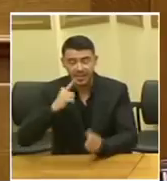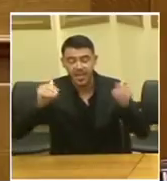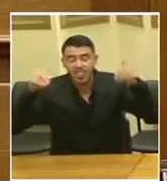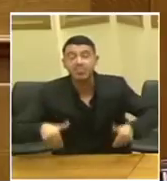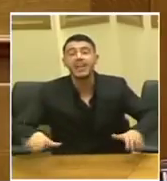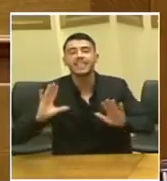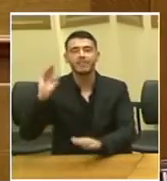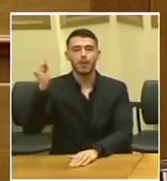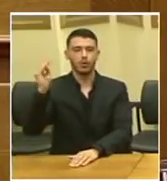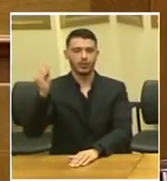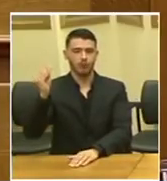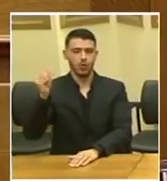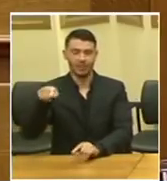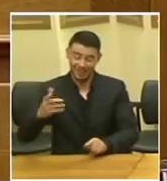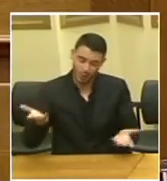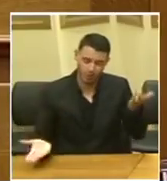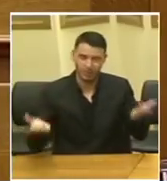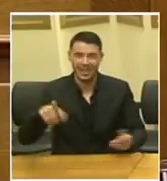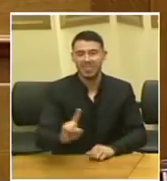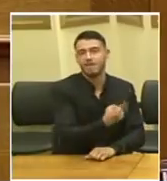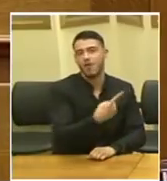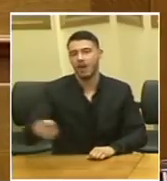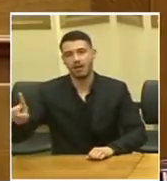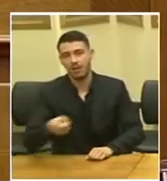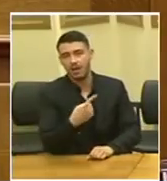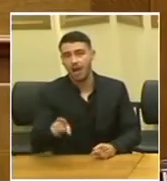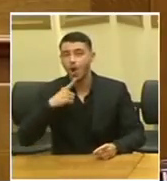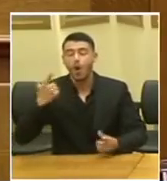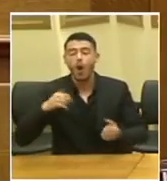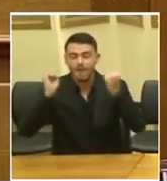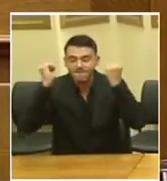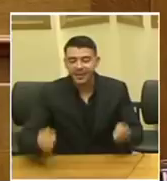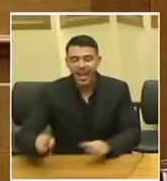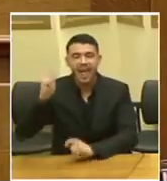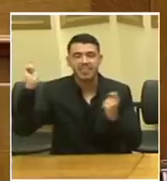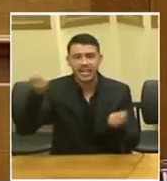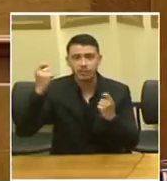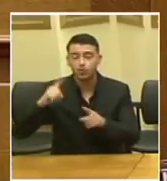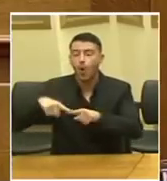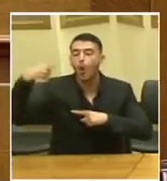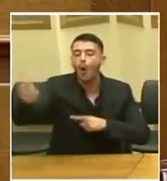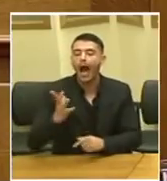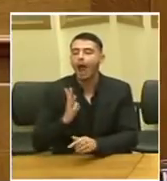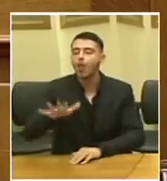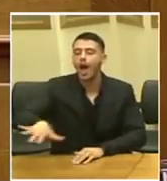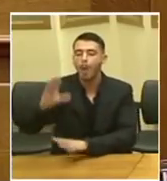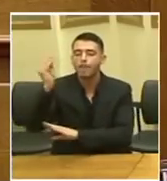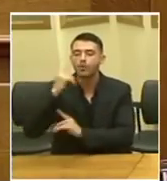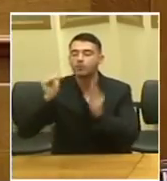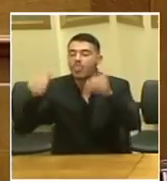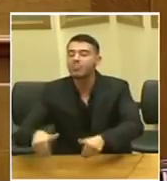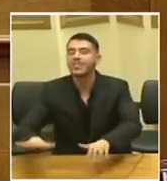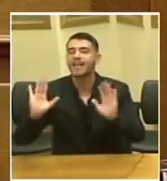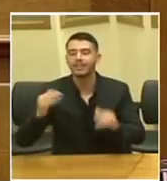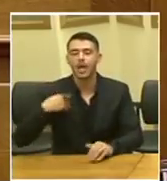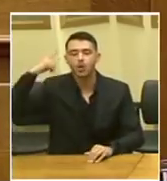πολιτισμό, την ιστορία και τις αντιλήψεις των άλλων λαών. Θεωρεί ότι λόγω του αίματός του για κάποιον άλλο λόγο είναι